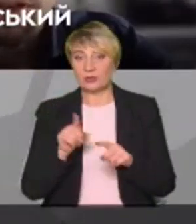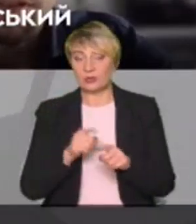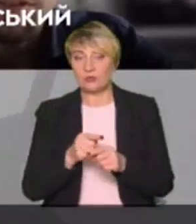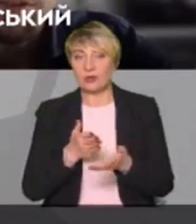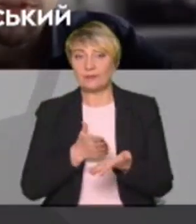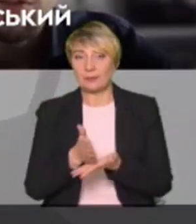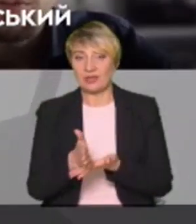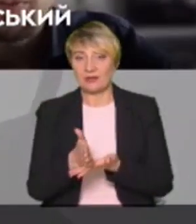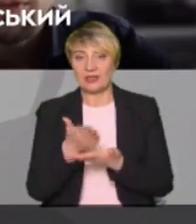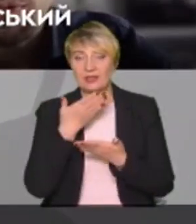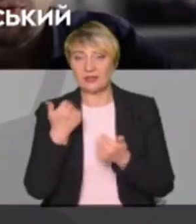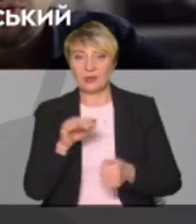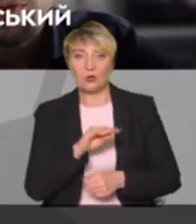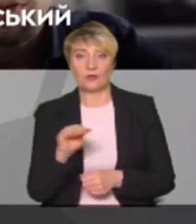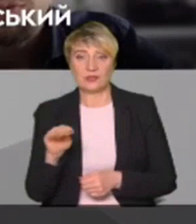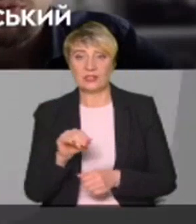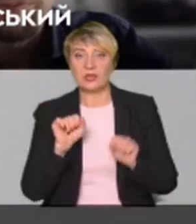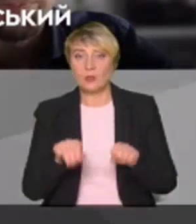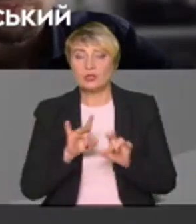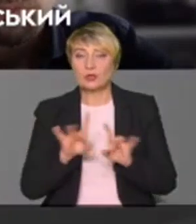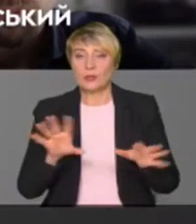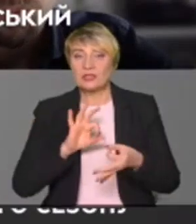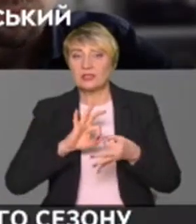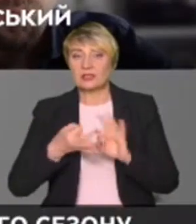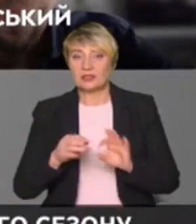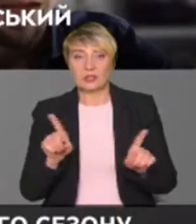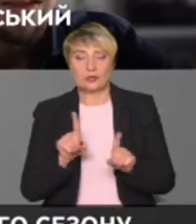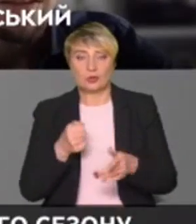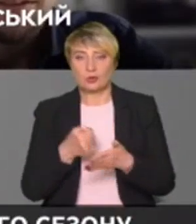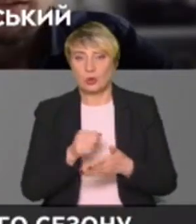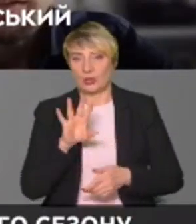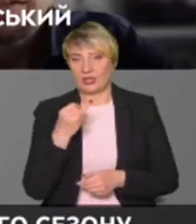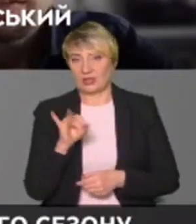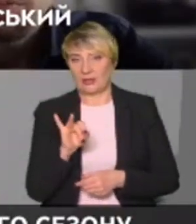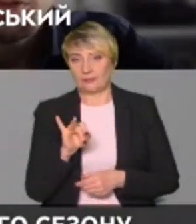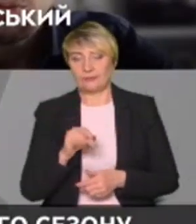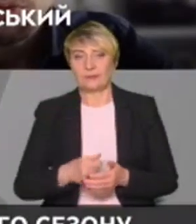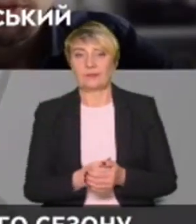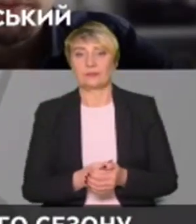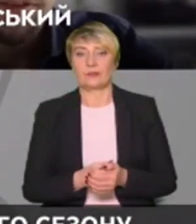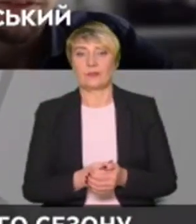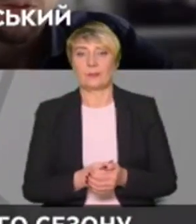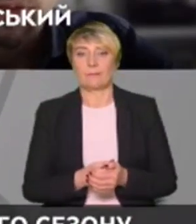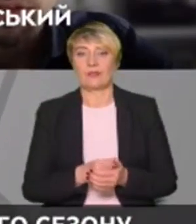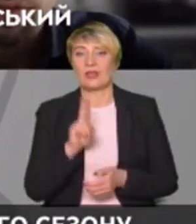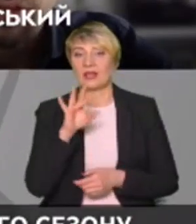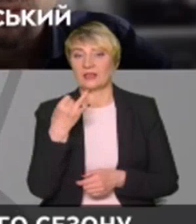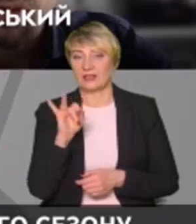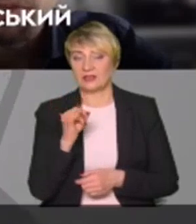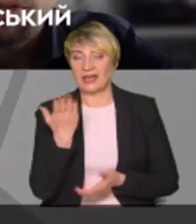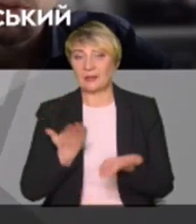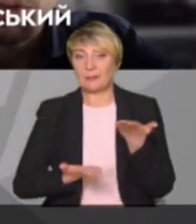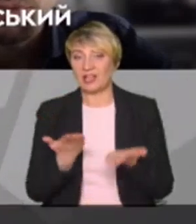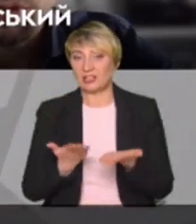і офіційна а інформація. А можете тут пояснити докладніше щодо Китаю? Китай балансуючий суб'єкт в цій